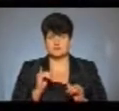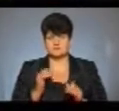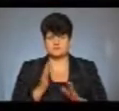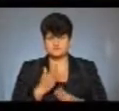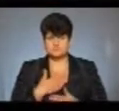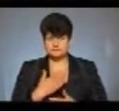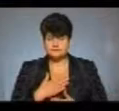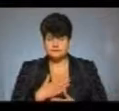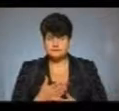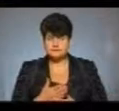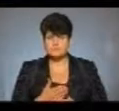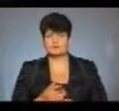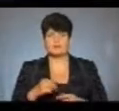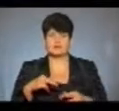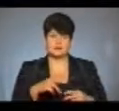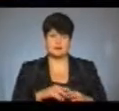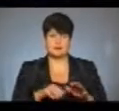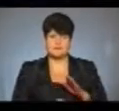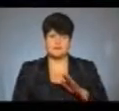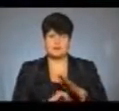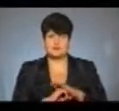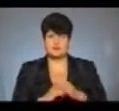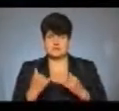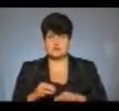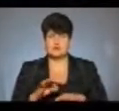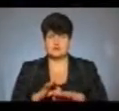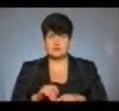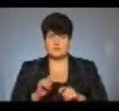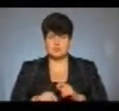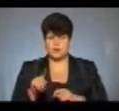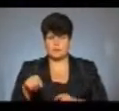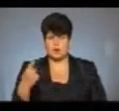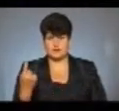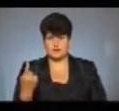Апарат береться, йдемо на базу ГДЗС, де ми зараз проведемо перевірку номер 1.